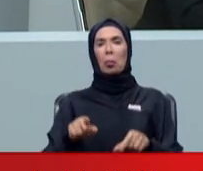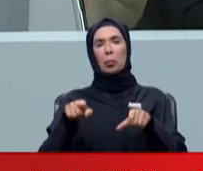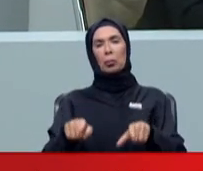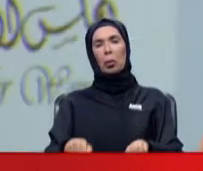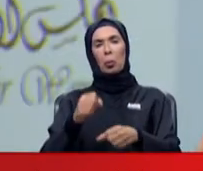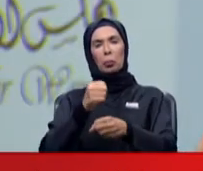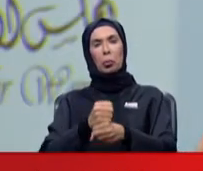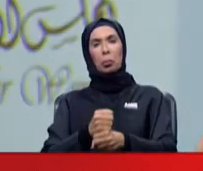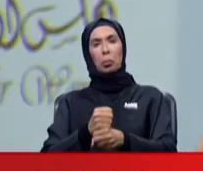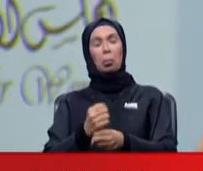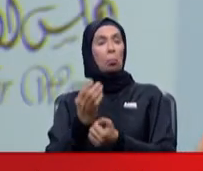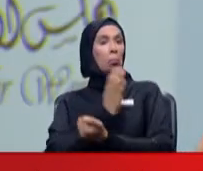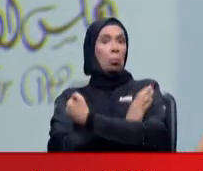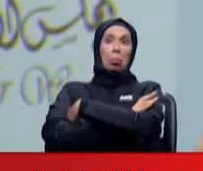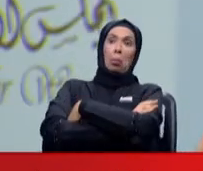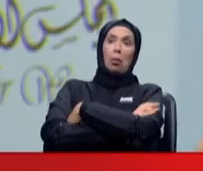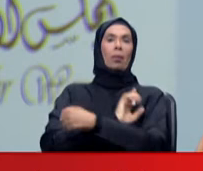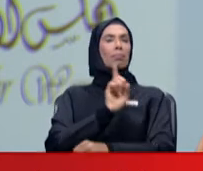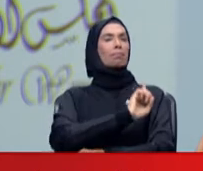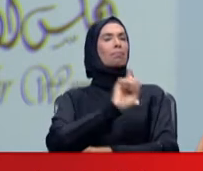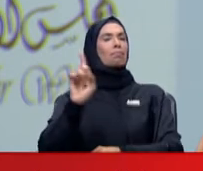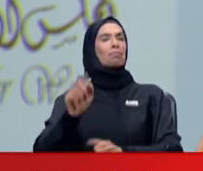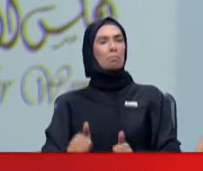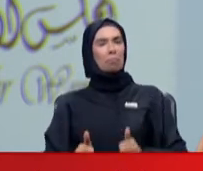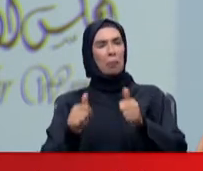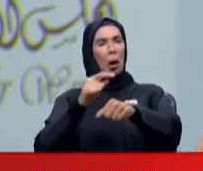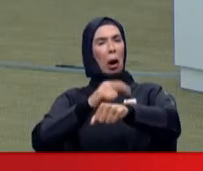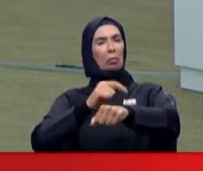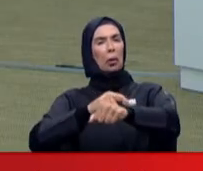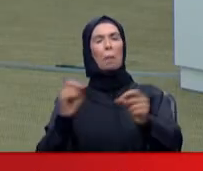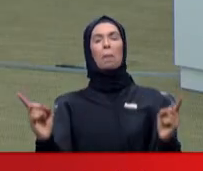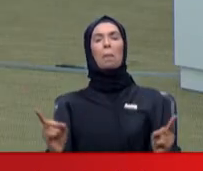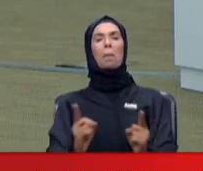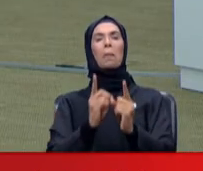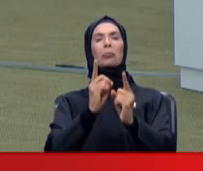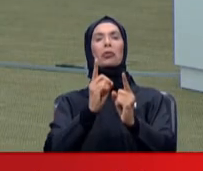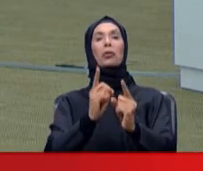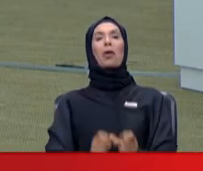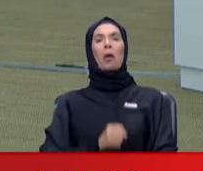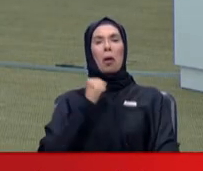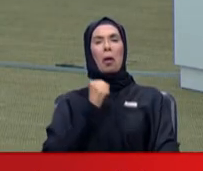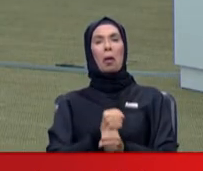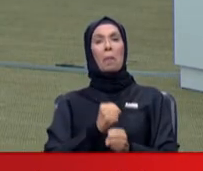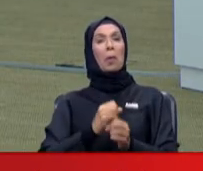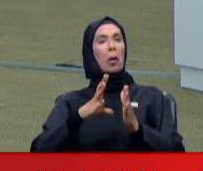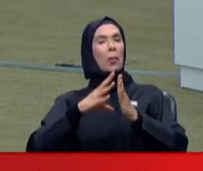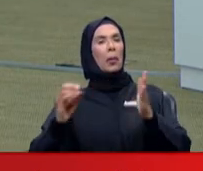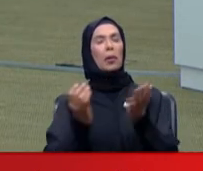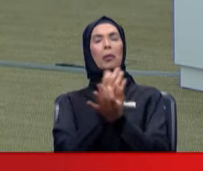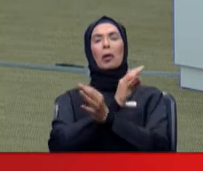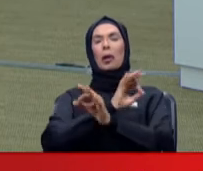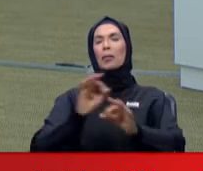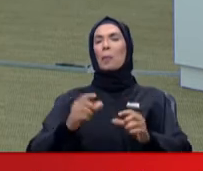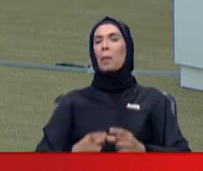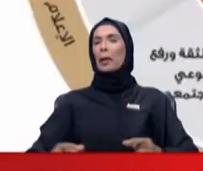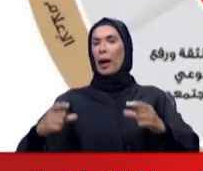موقف المتفرج من الأزمة، وتمكنت خلال فترة قياسية من وضع وتنفيذ نموذج متكامل لإدارة